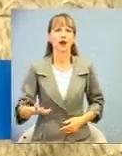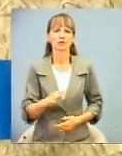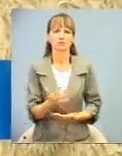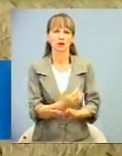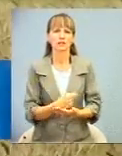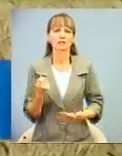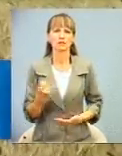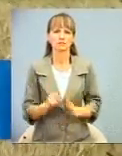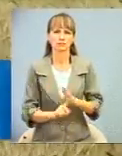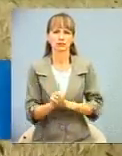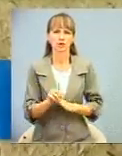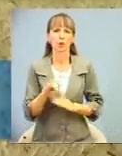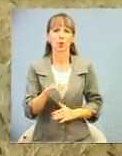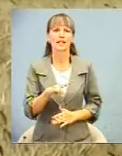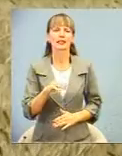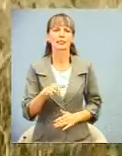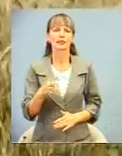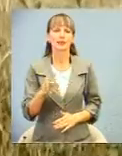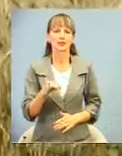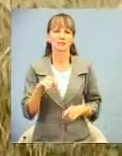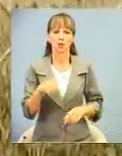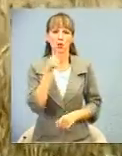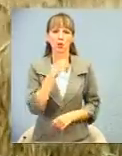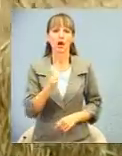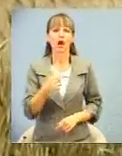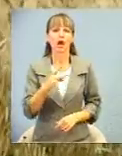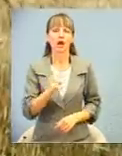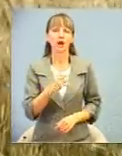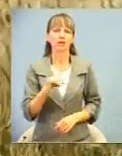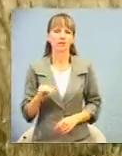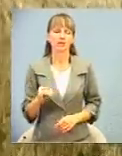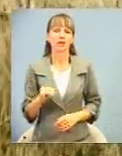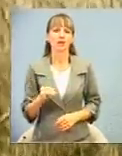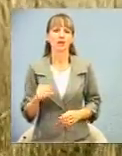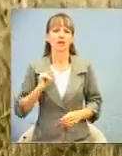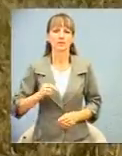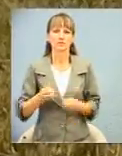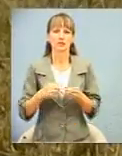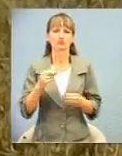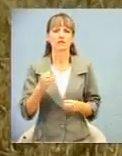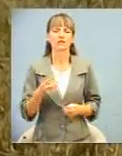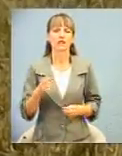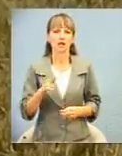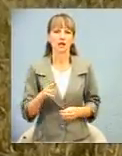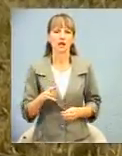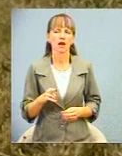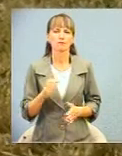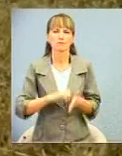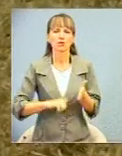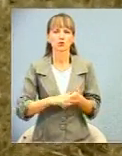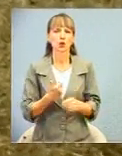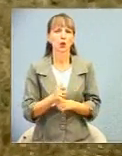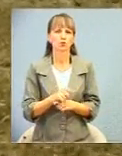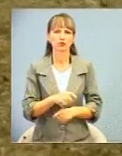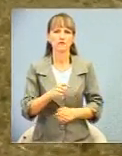збирати зернові розпочинають у липні. Цьогоріч аграрії Якимівського району працюють із 15 червня. Причина – аномально високі